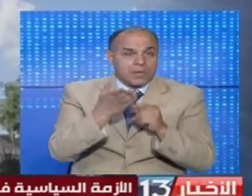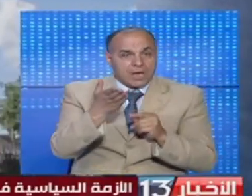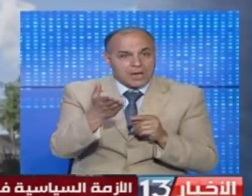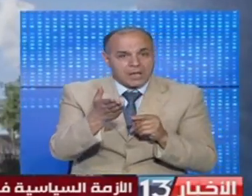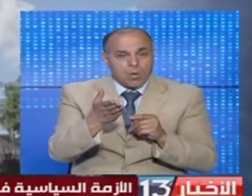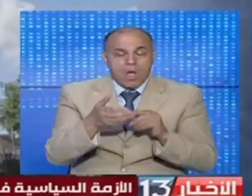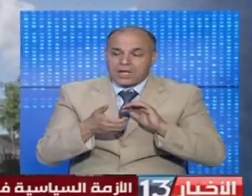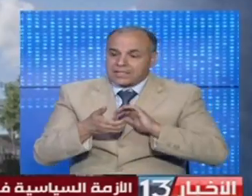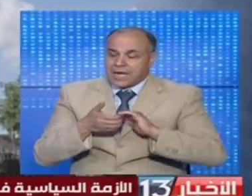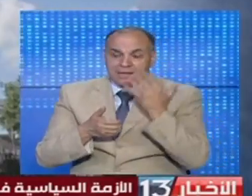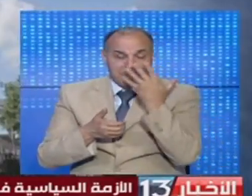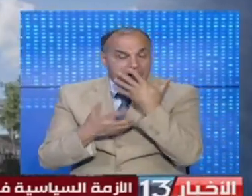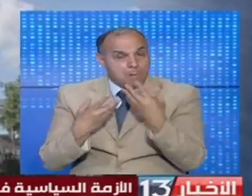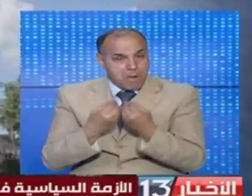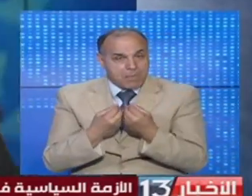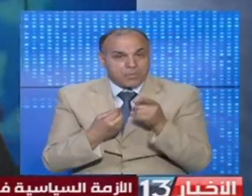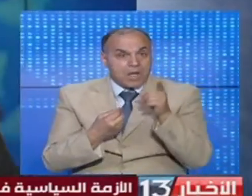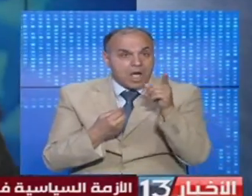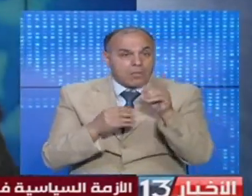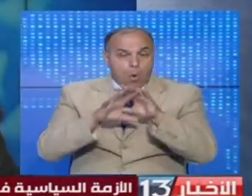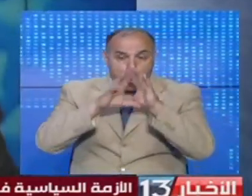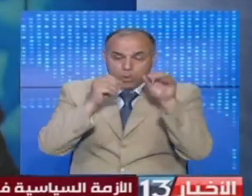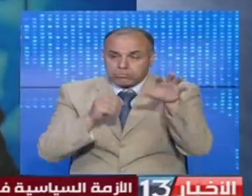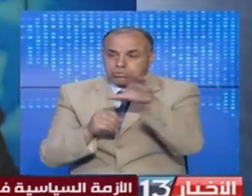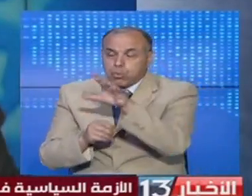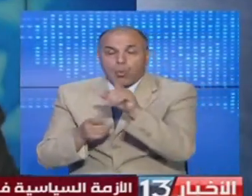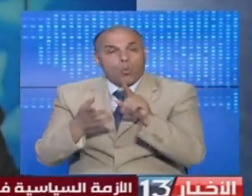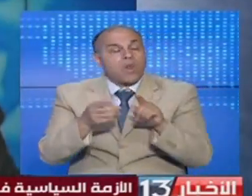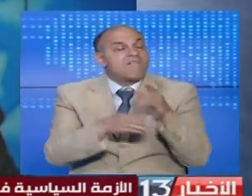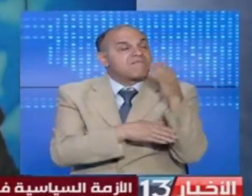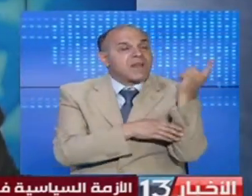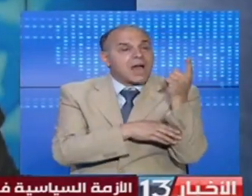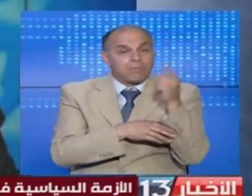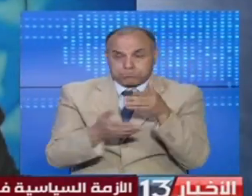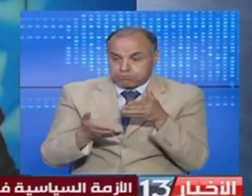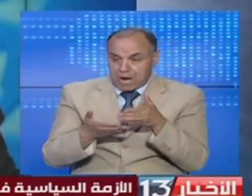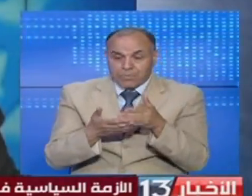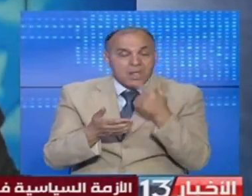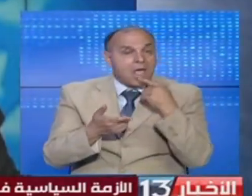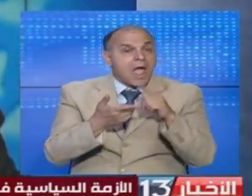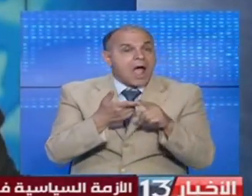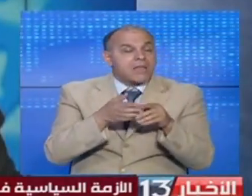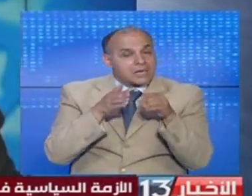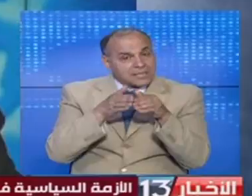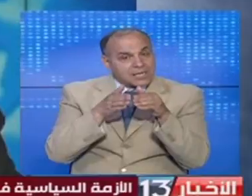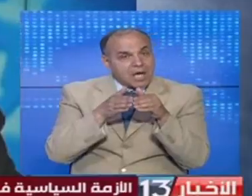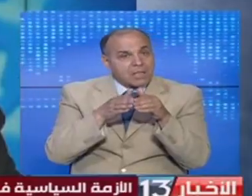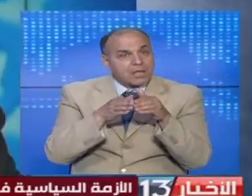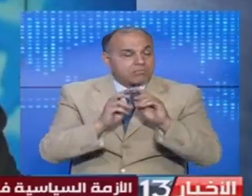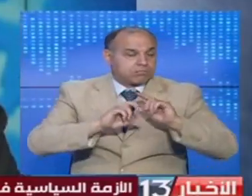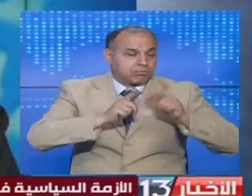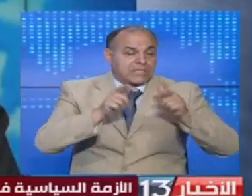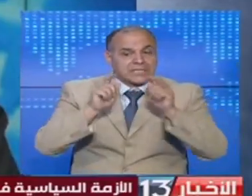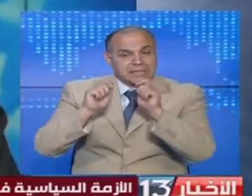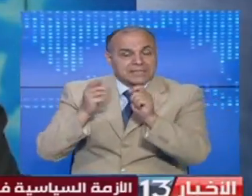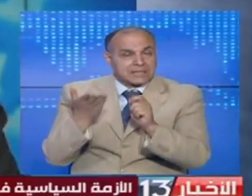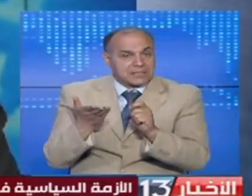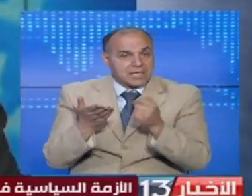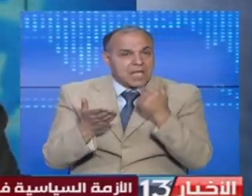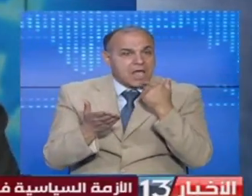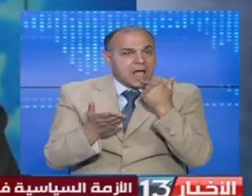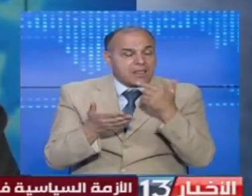والاتحاد الافريقي وجميع الجهات الفاعله الدوليه الاخرى التي تدعم الانتقال السياسي